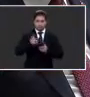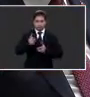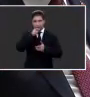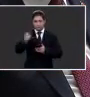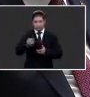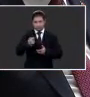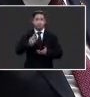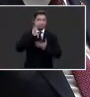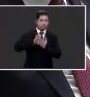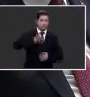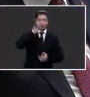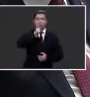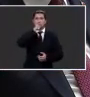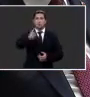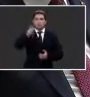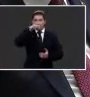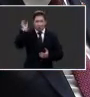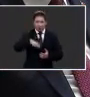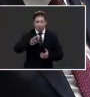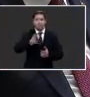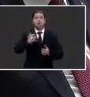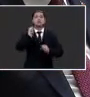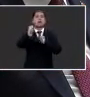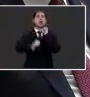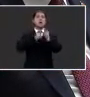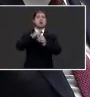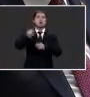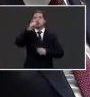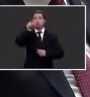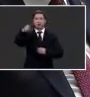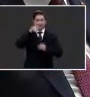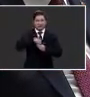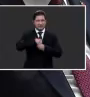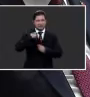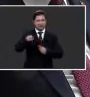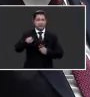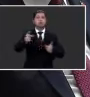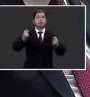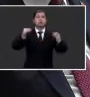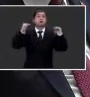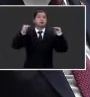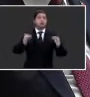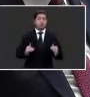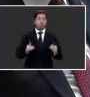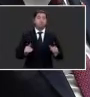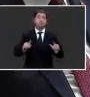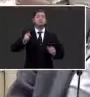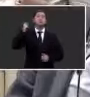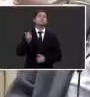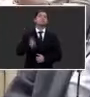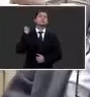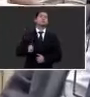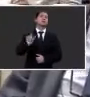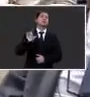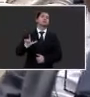bireysel tüketimi ve sanayide kullanılan su miktarını da azaltmamız şarttır